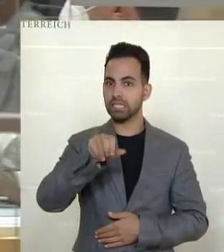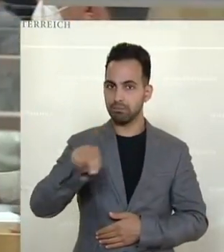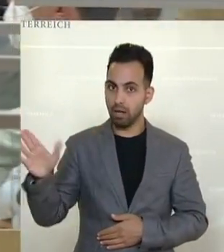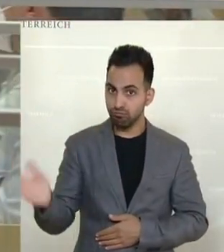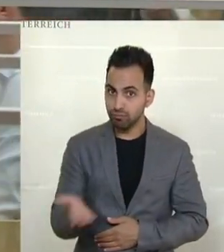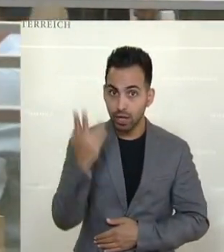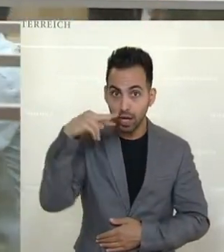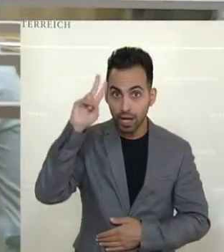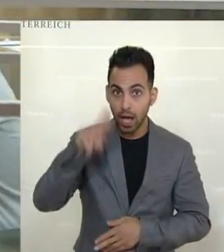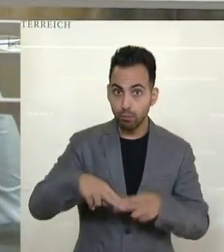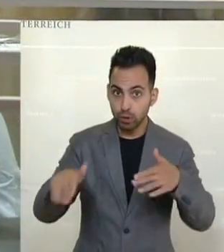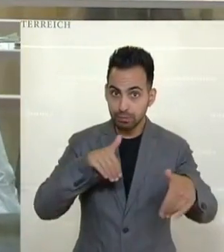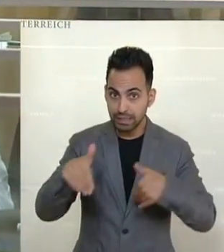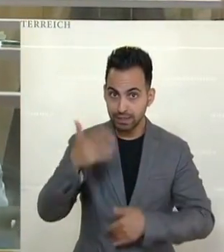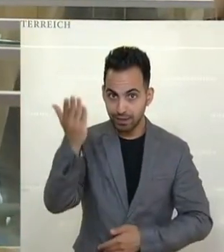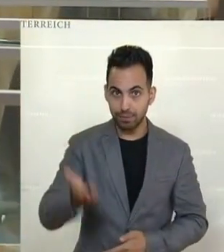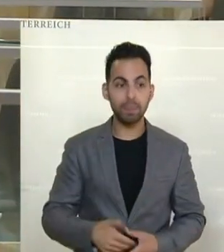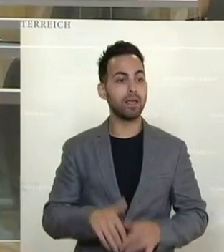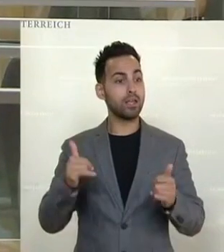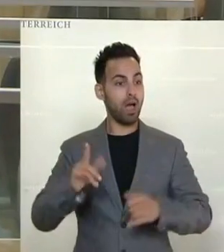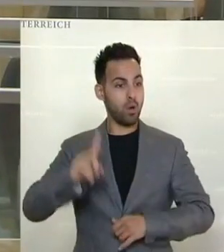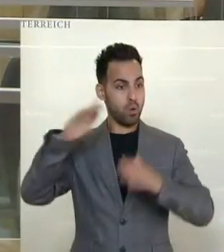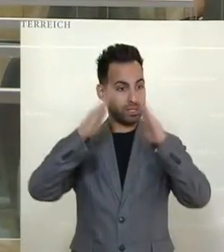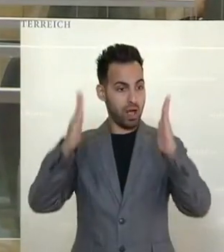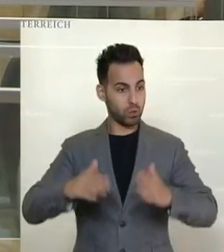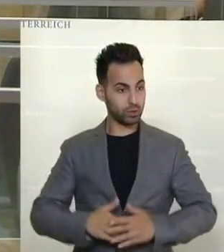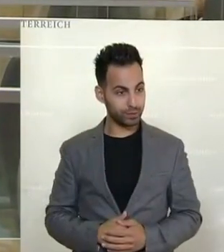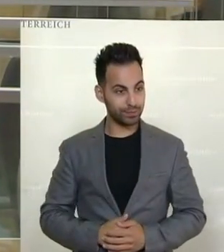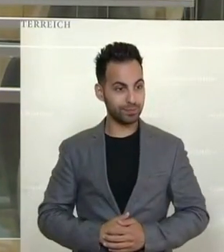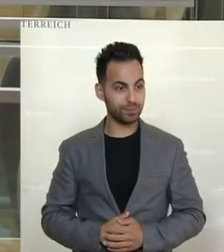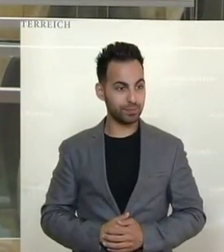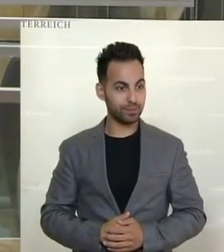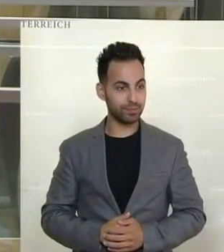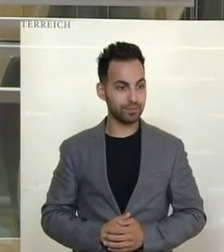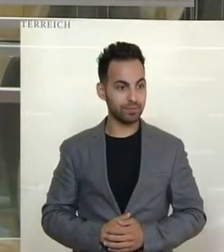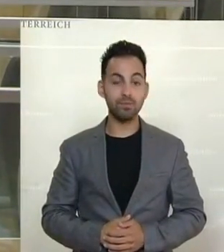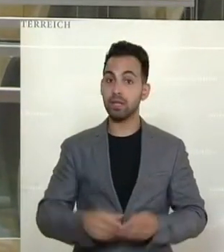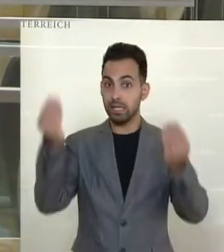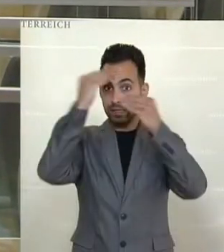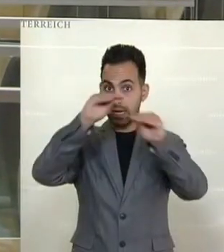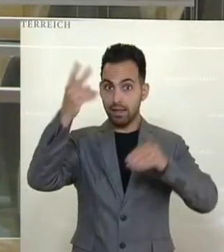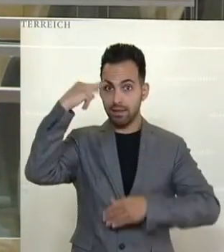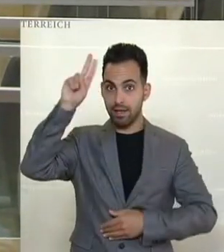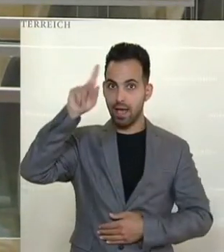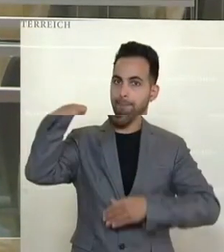Herbst gäbe es keine Planbarkeit für Eltern und Lehrer, kritisiert Hermann Brückel von den Freiheitlichen am Beginn der kurzen Debatte.